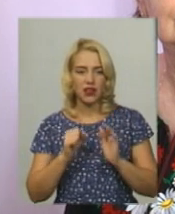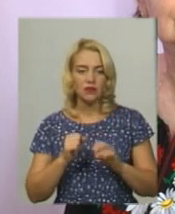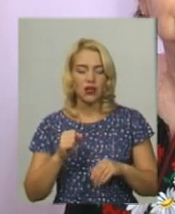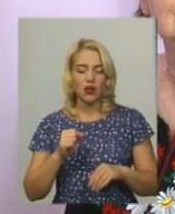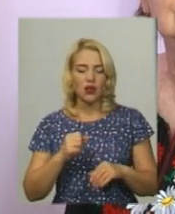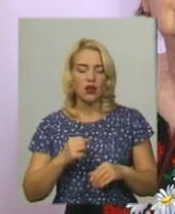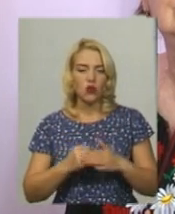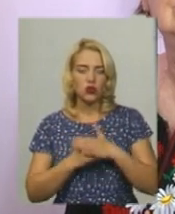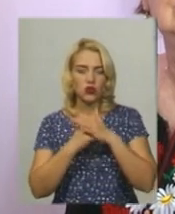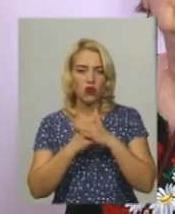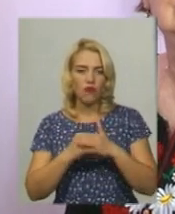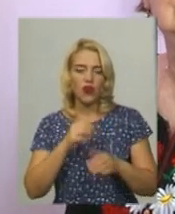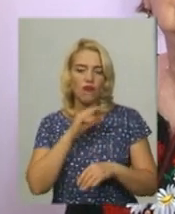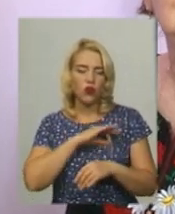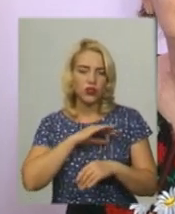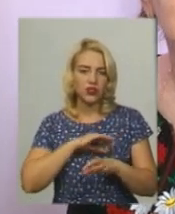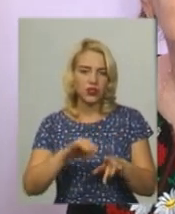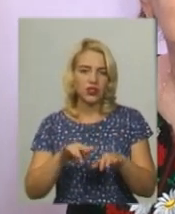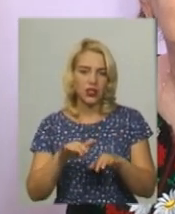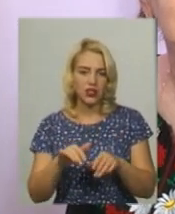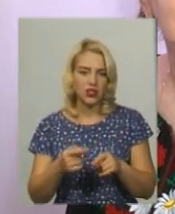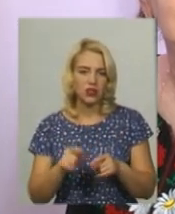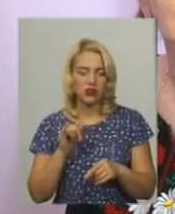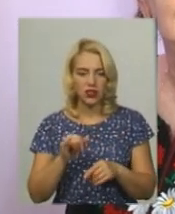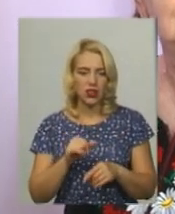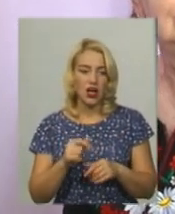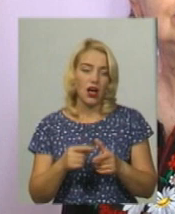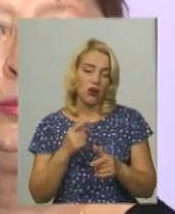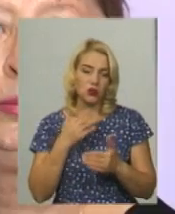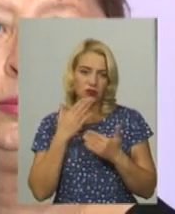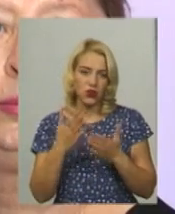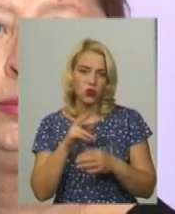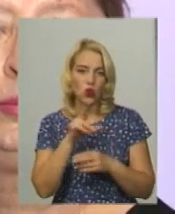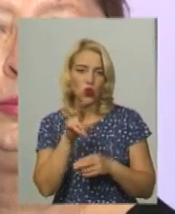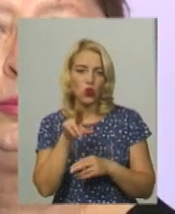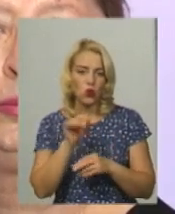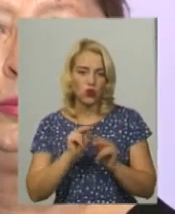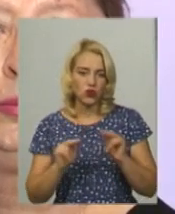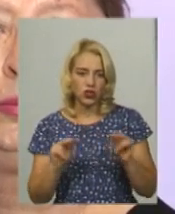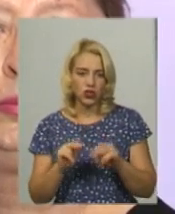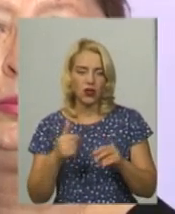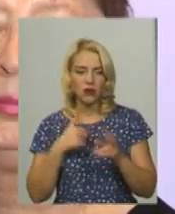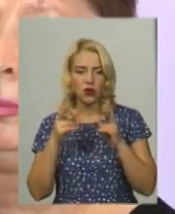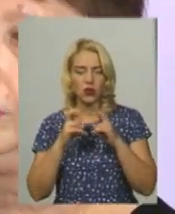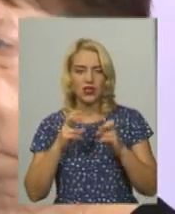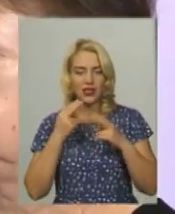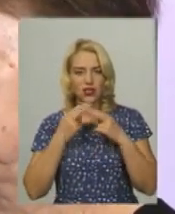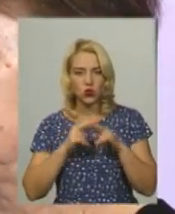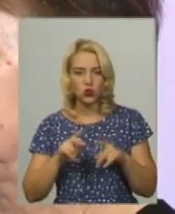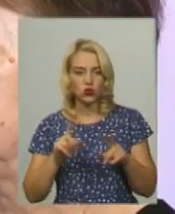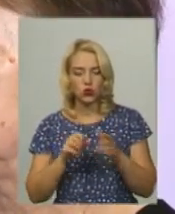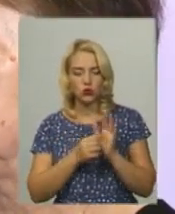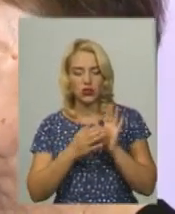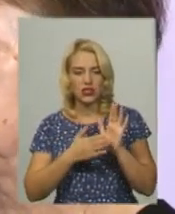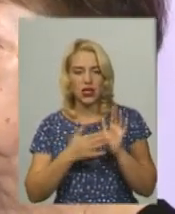володіння оргтехніки або вже за зверненням до самого викладача. Ми розглядали інструкцію, щоб зареєструватися, але